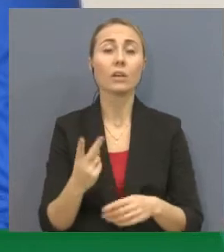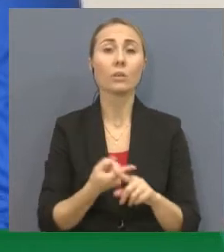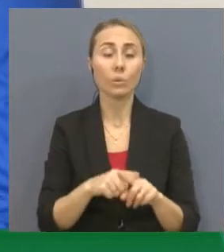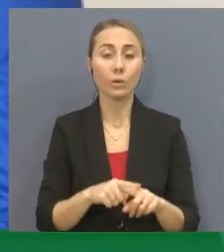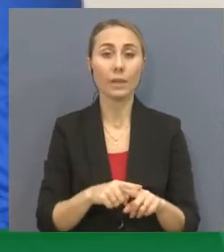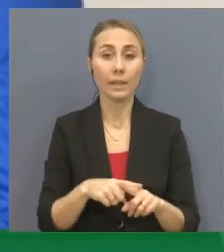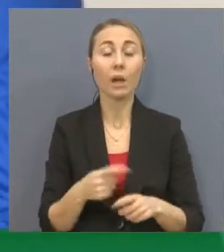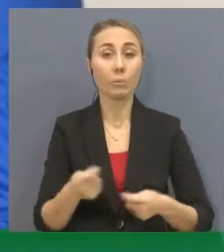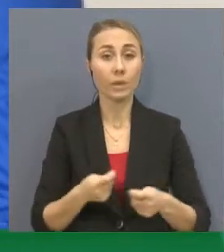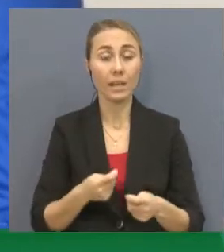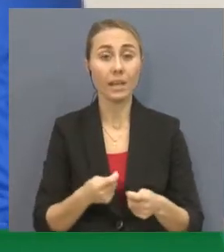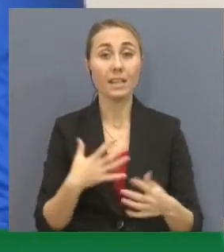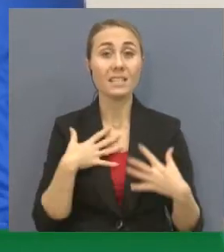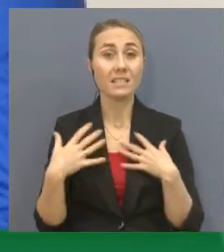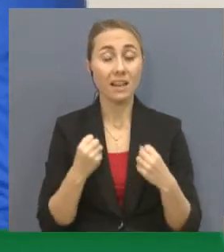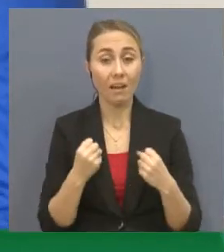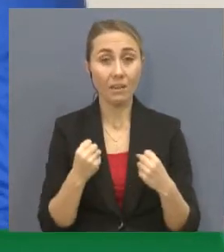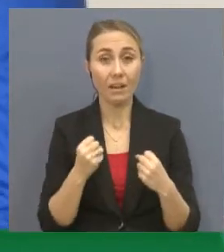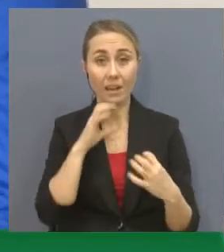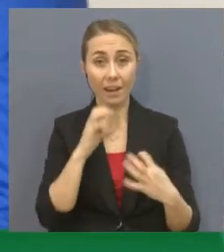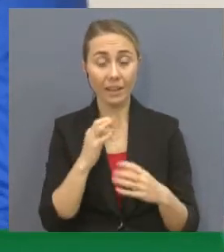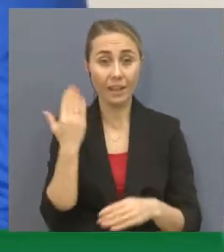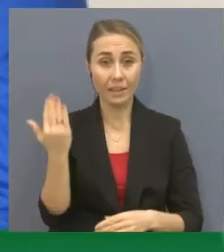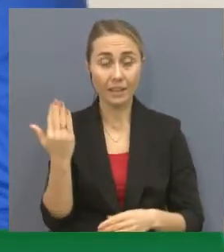управления здравоохранения и